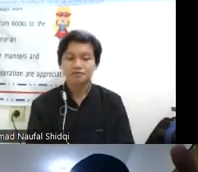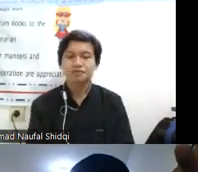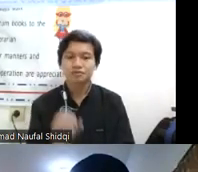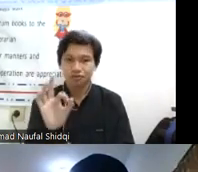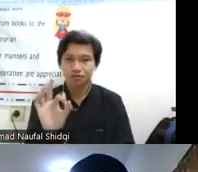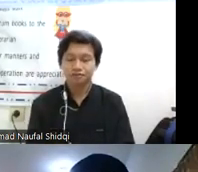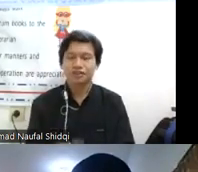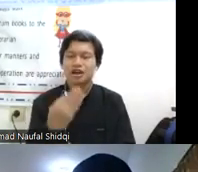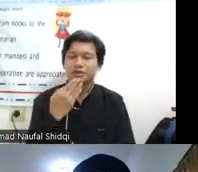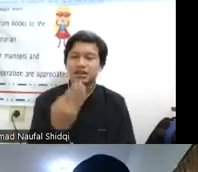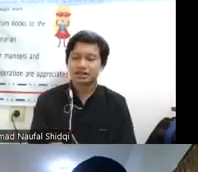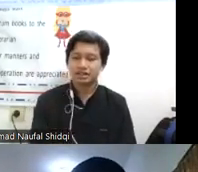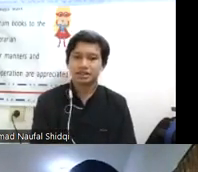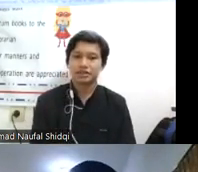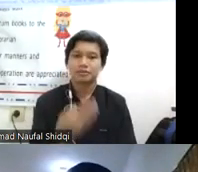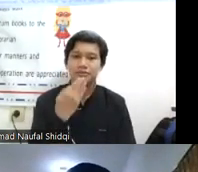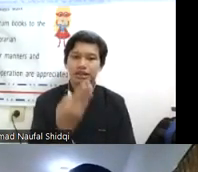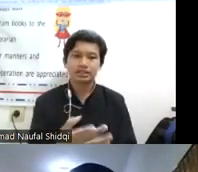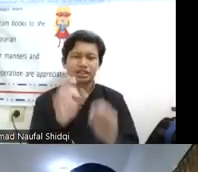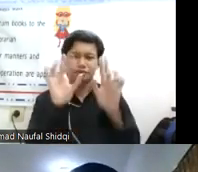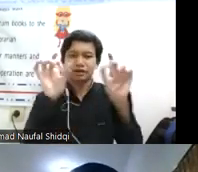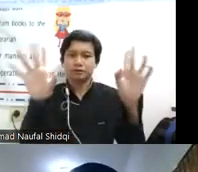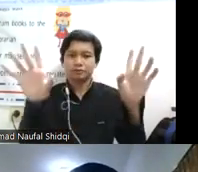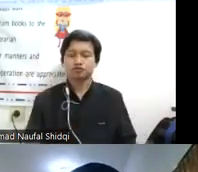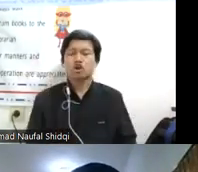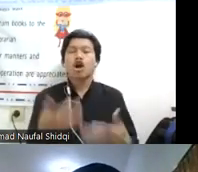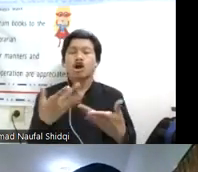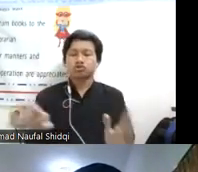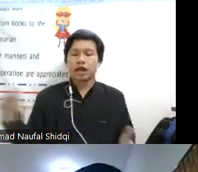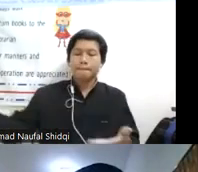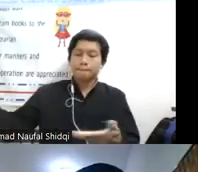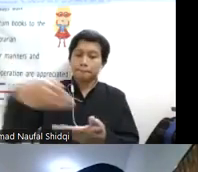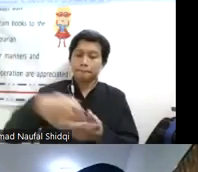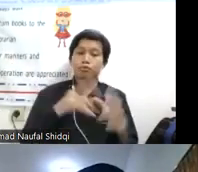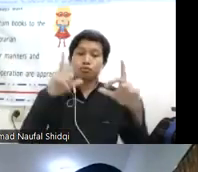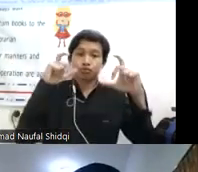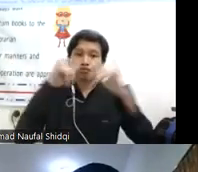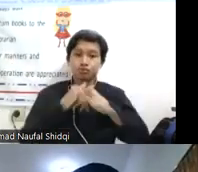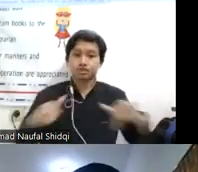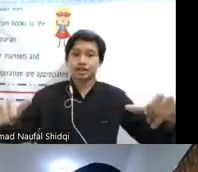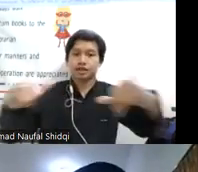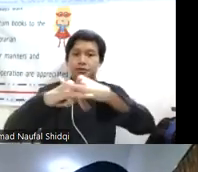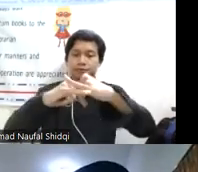terima kasih terima kasih banyak sudah berkenan untuk foto bersama